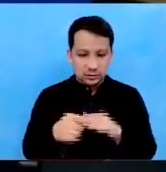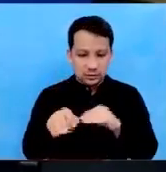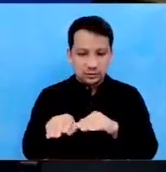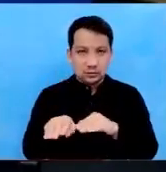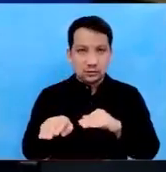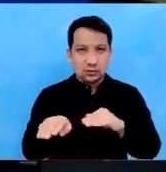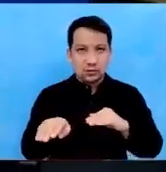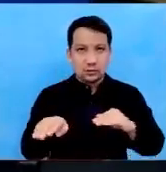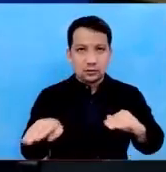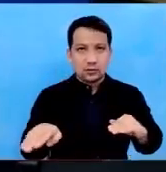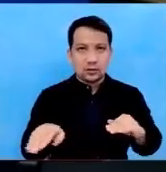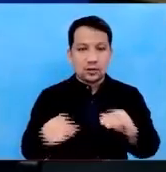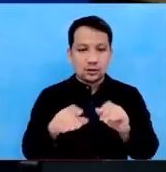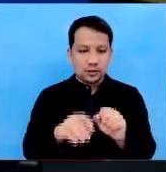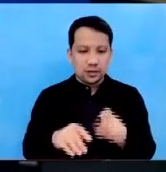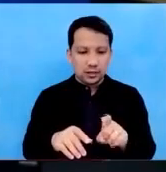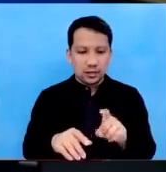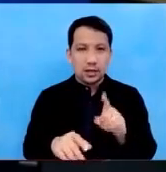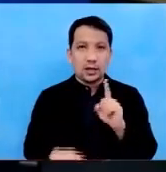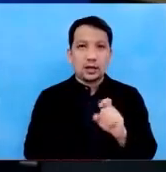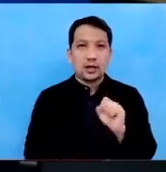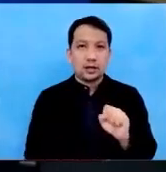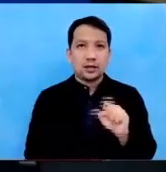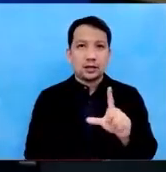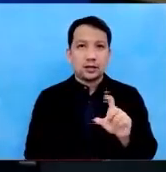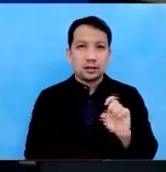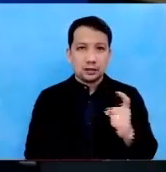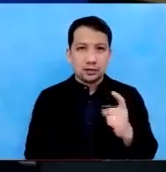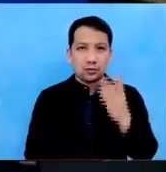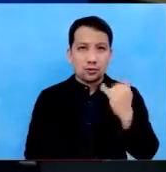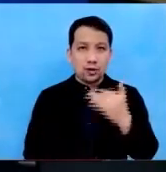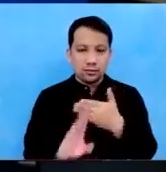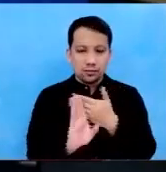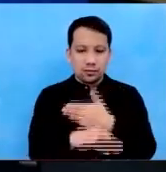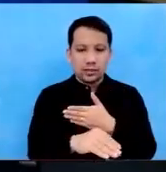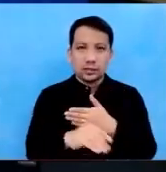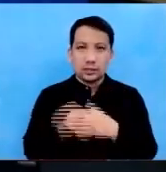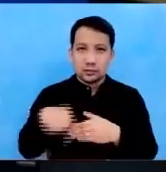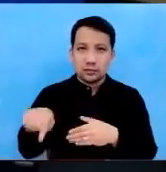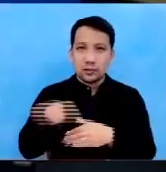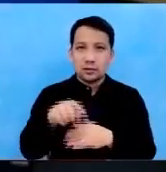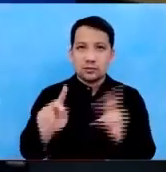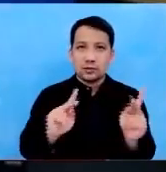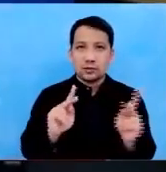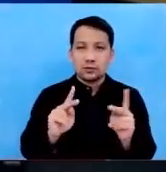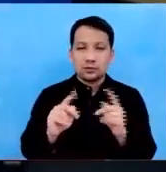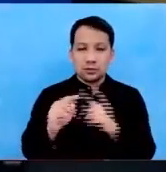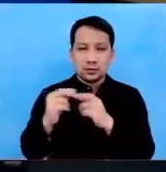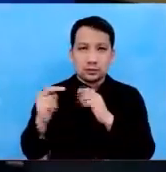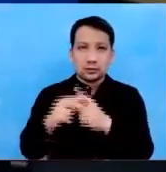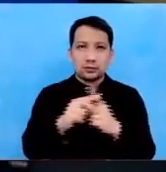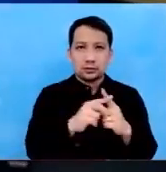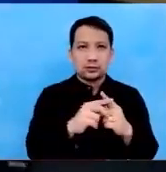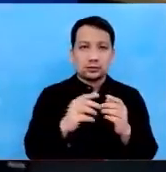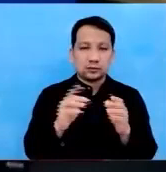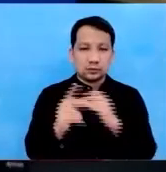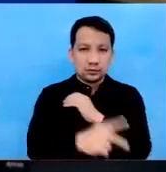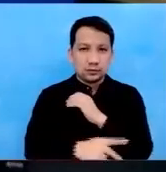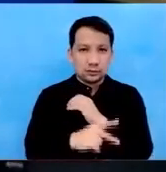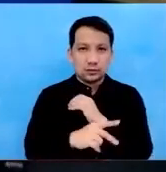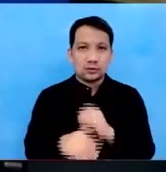SLEX. Ito dahil nga sa magsisibalikan na yung mga kapatid nating nag-undas sa kanilang probinsya.